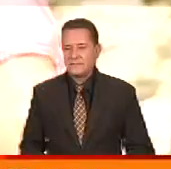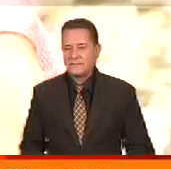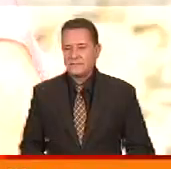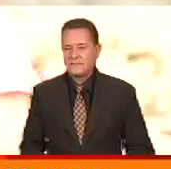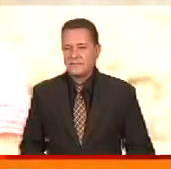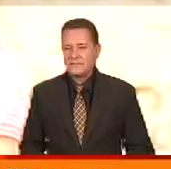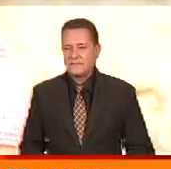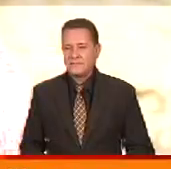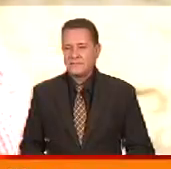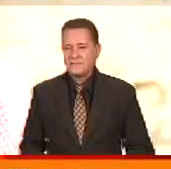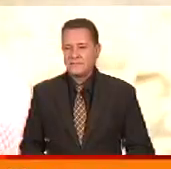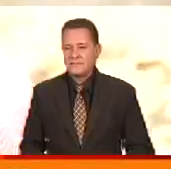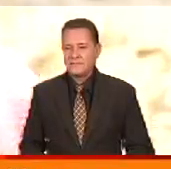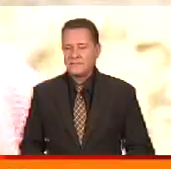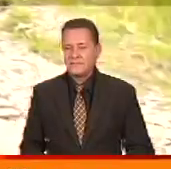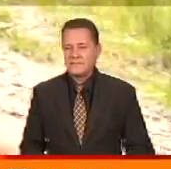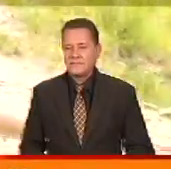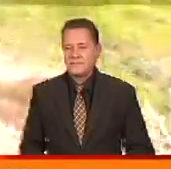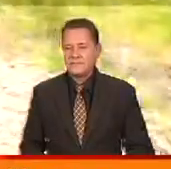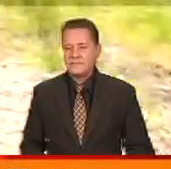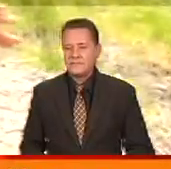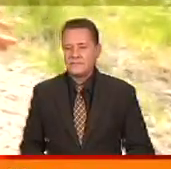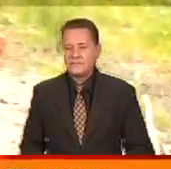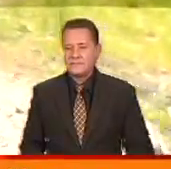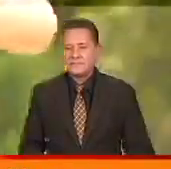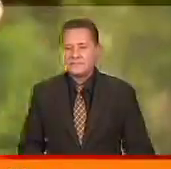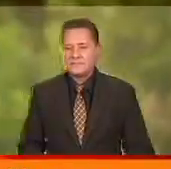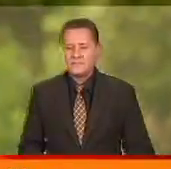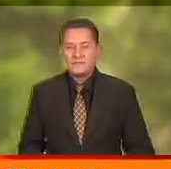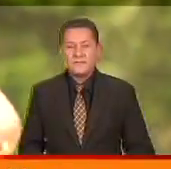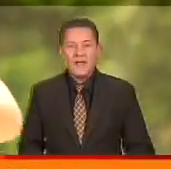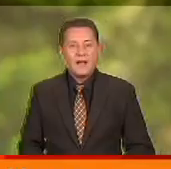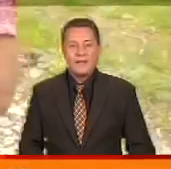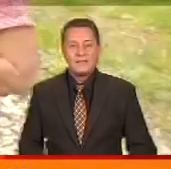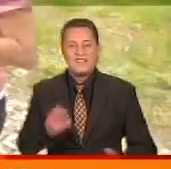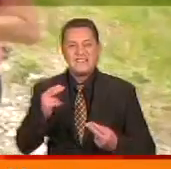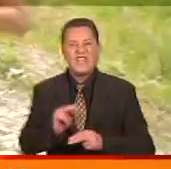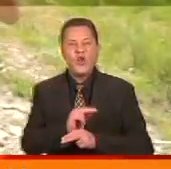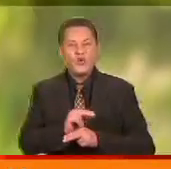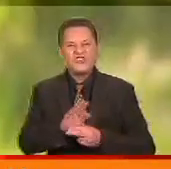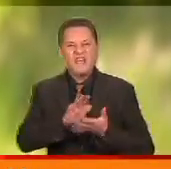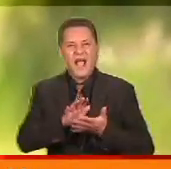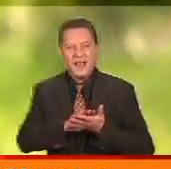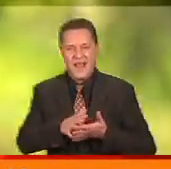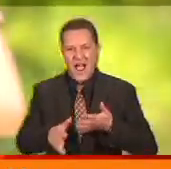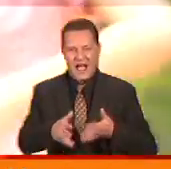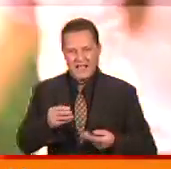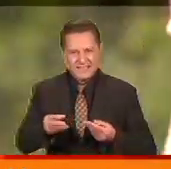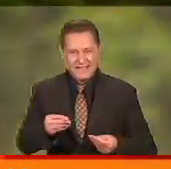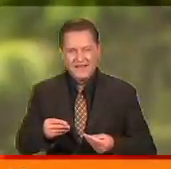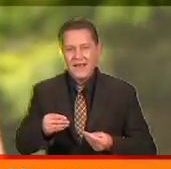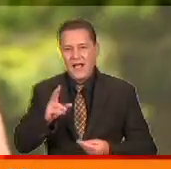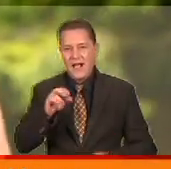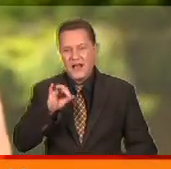Цілющі грязі Карпат. треба мати, якщо не свого Василя, то